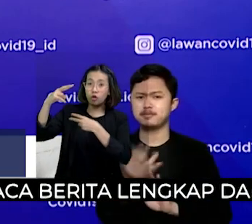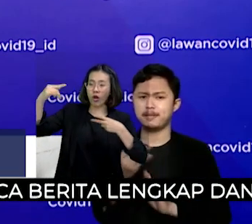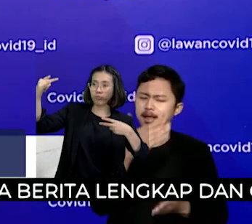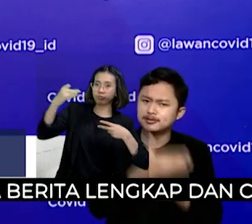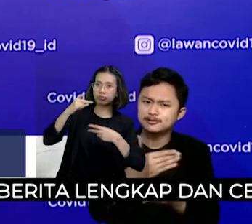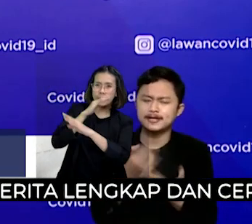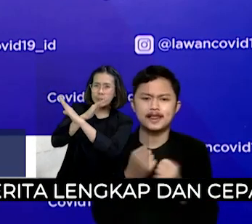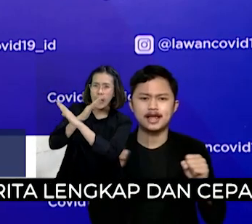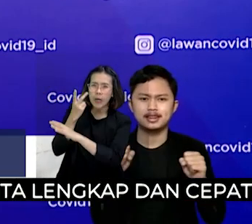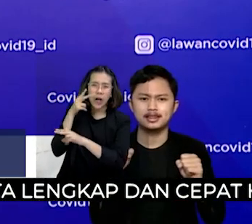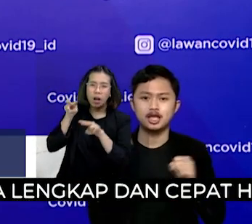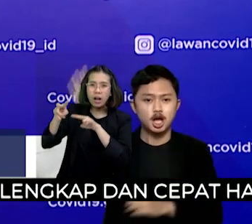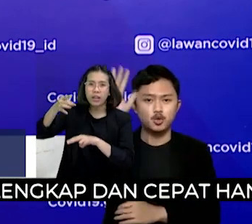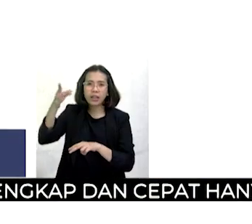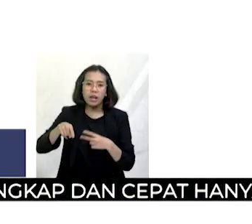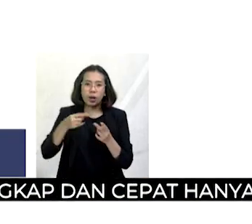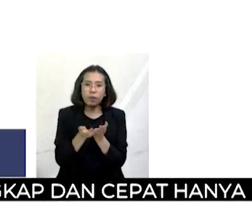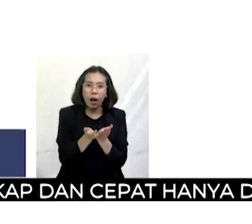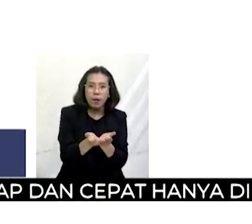darat, laut, maupun udara.